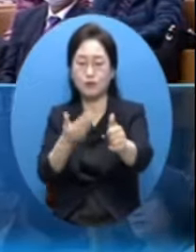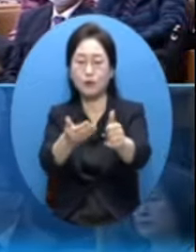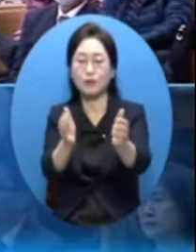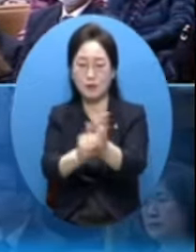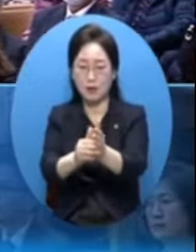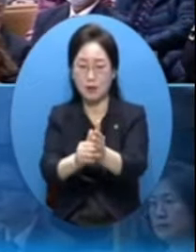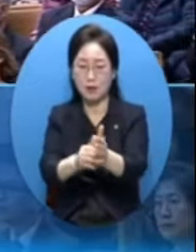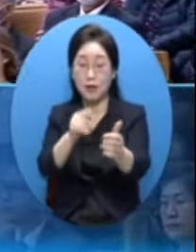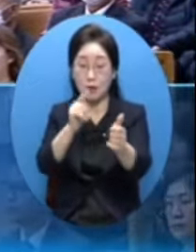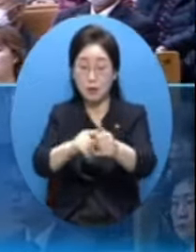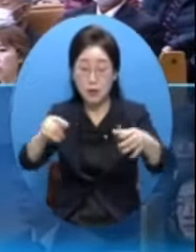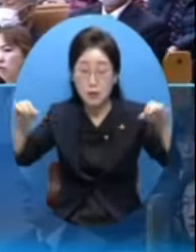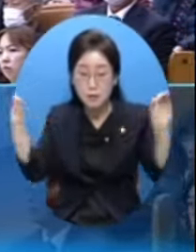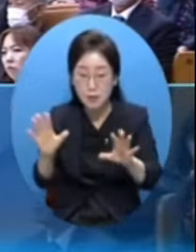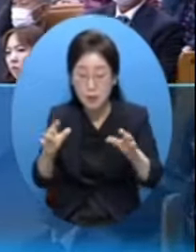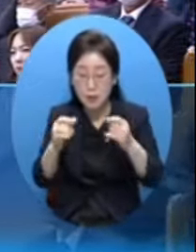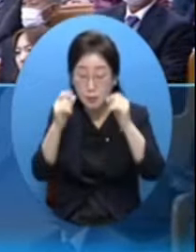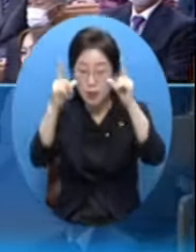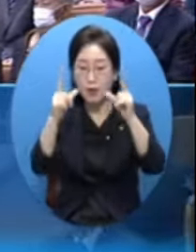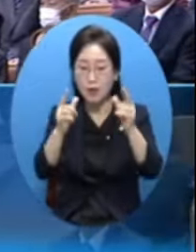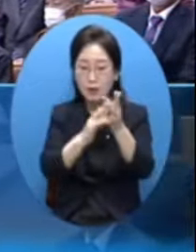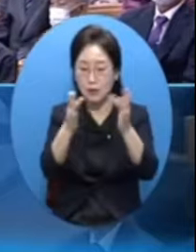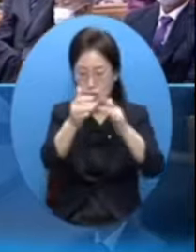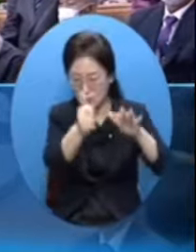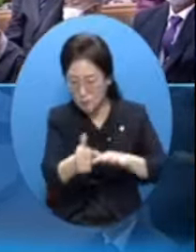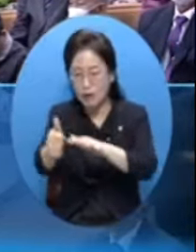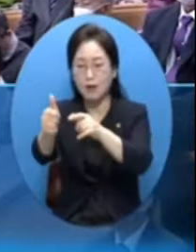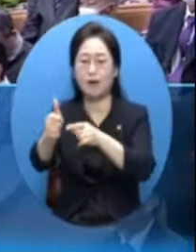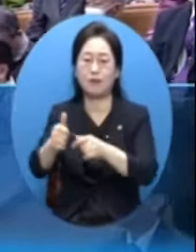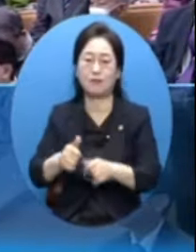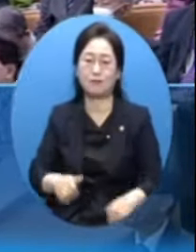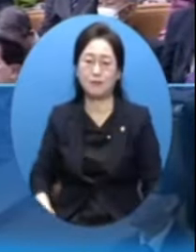하시니 그가 곧 보게 되어 예수를 길에서 따르니라.